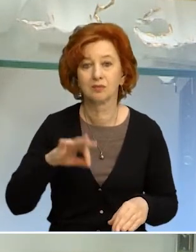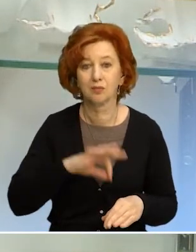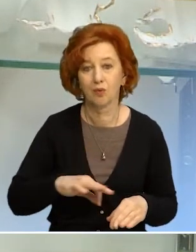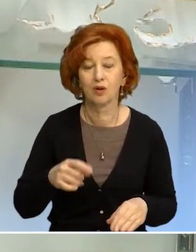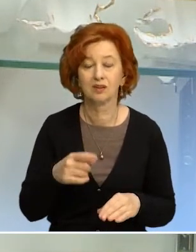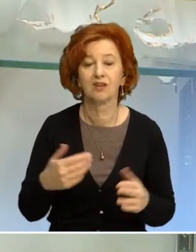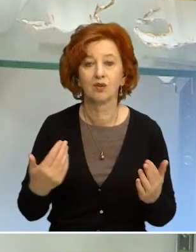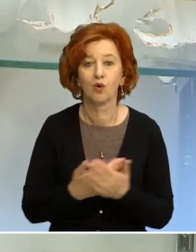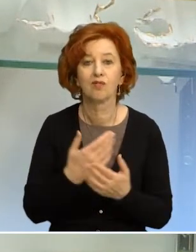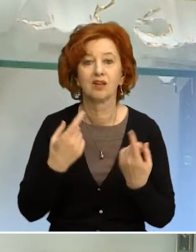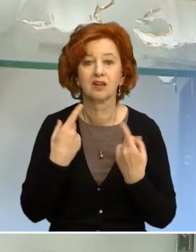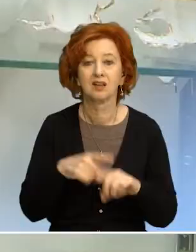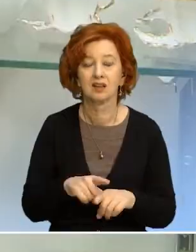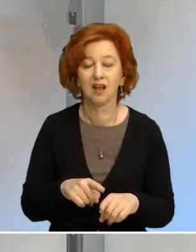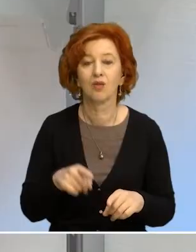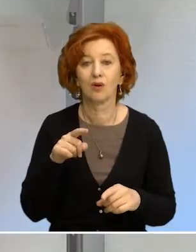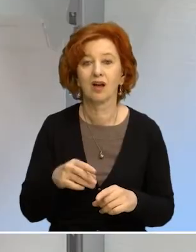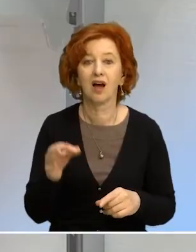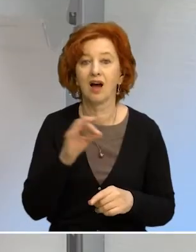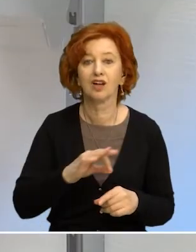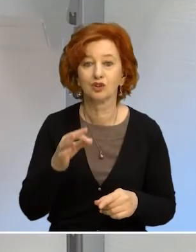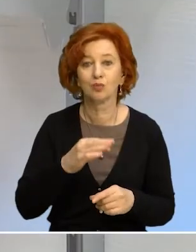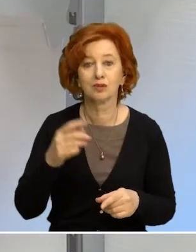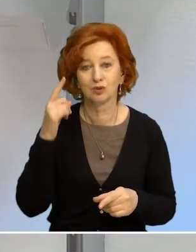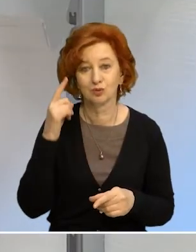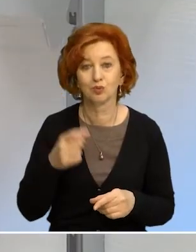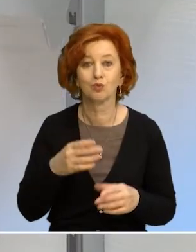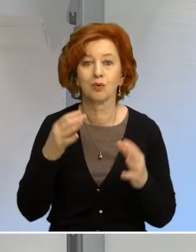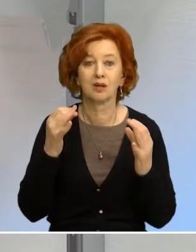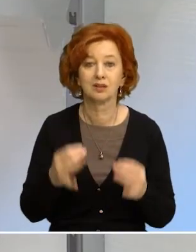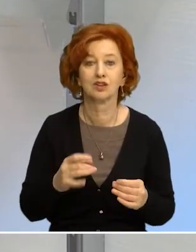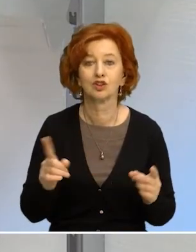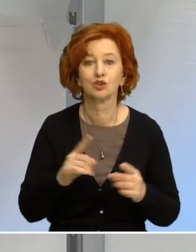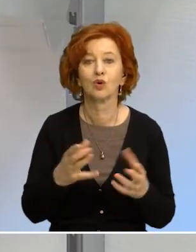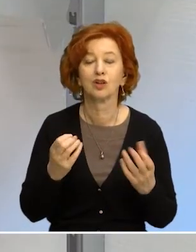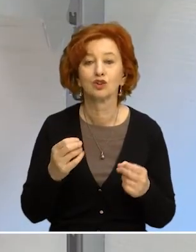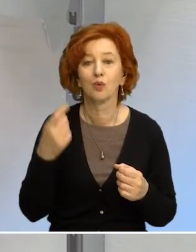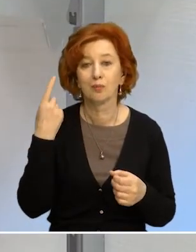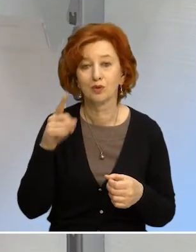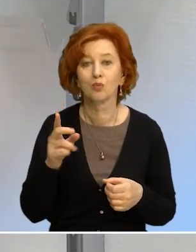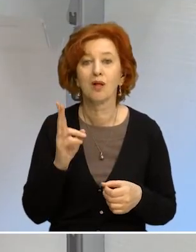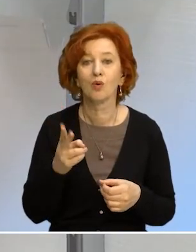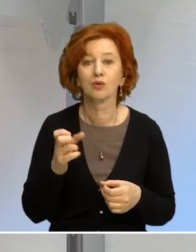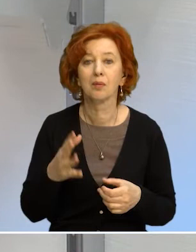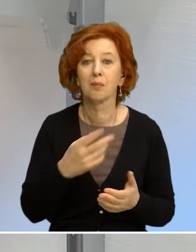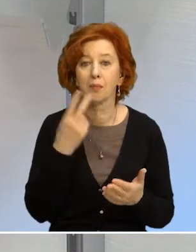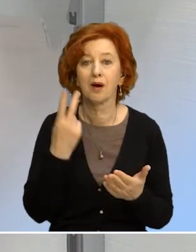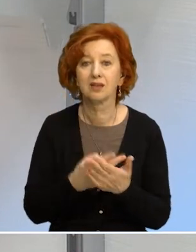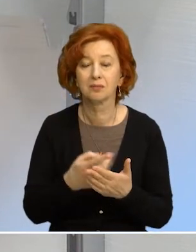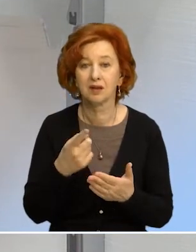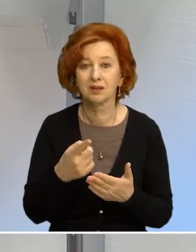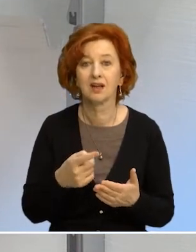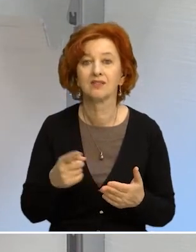самые новые технологии. Технологии даже тем, что чем топили печи. Что еще придумал Кузнецов? Подсмотрев